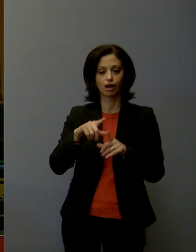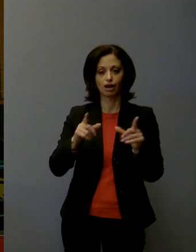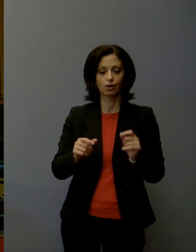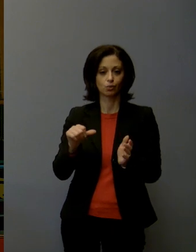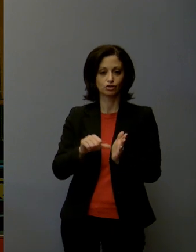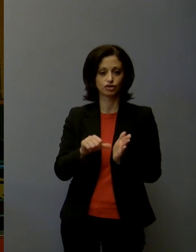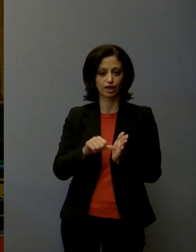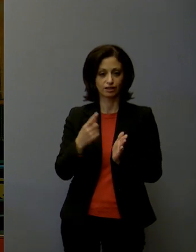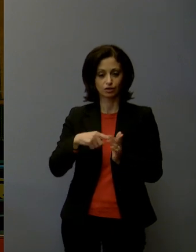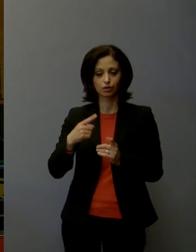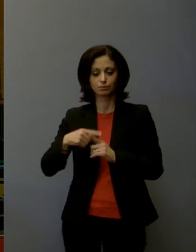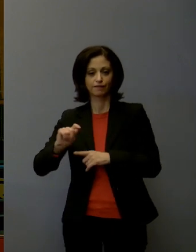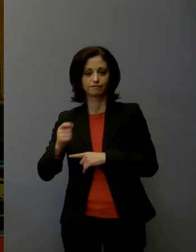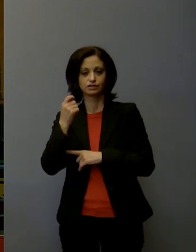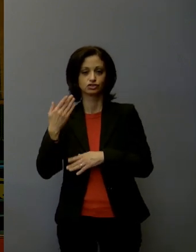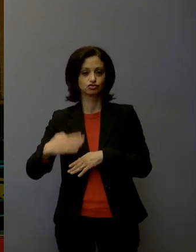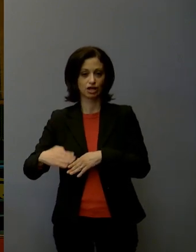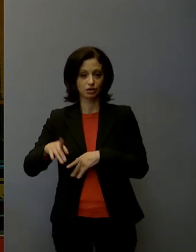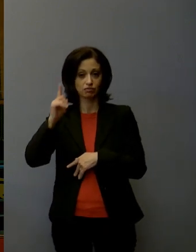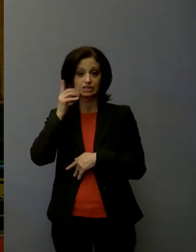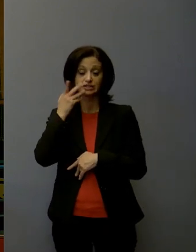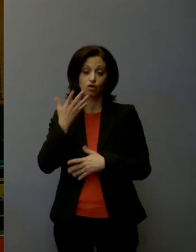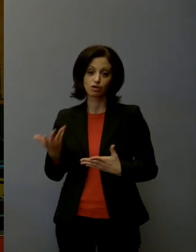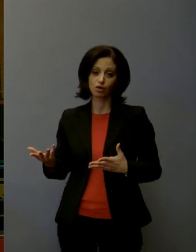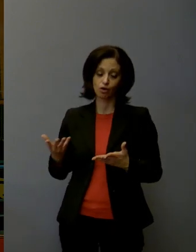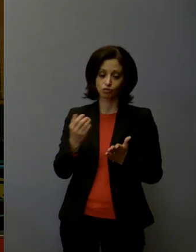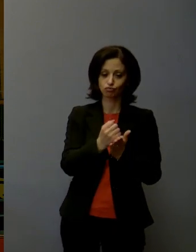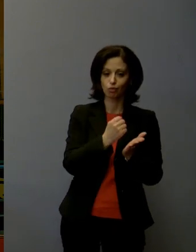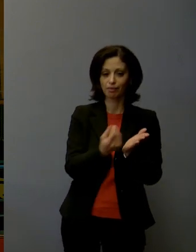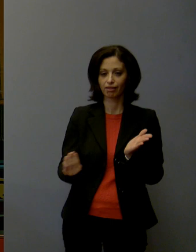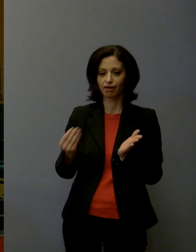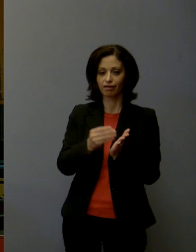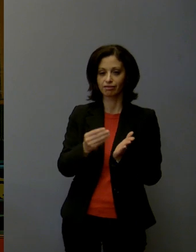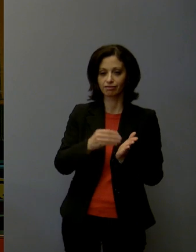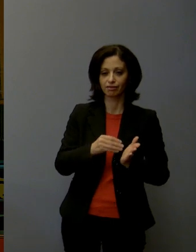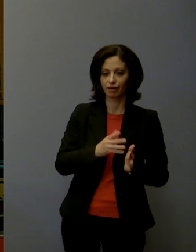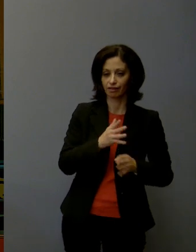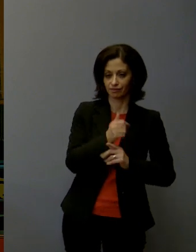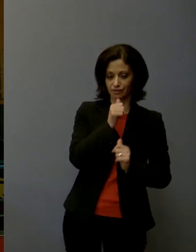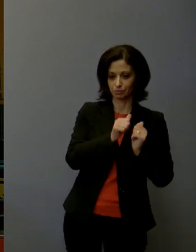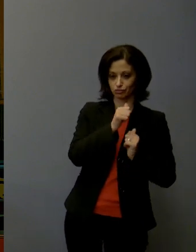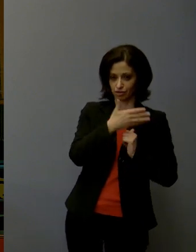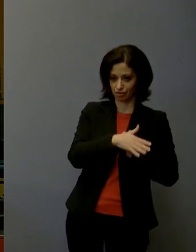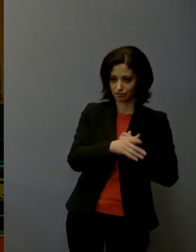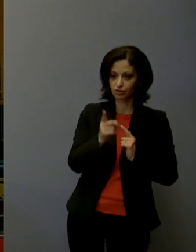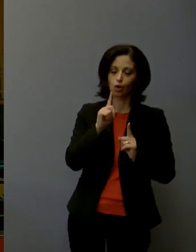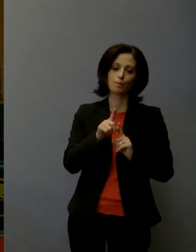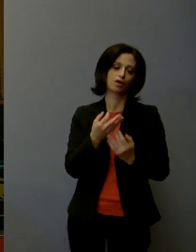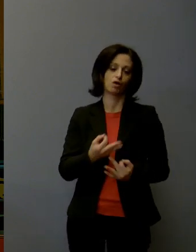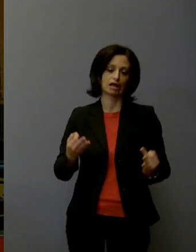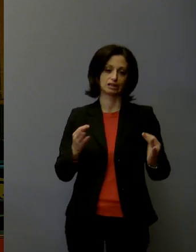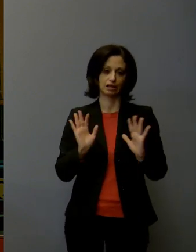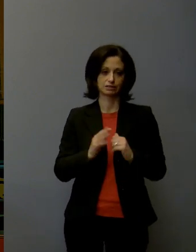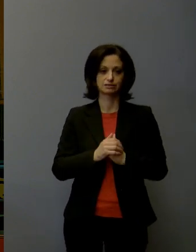e vince Genova eventualmente vogliono integrare in qualche maniera il loro intervento precedente giusto per una questione di